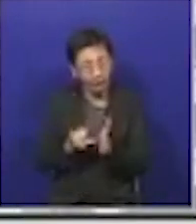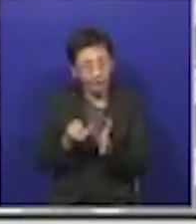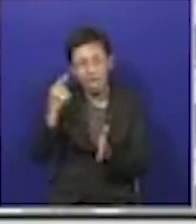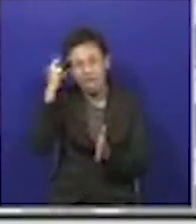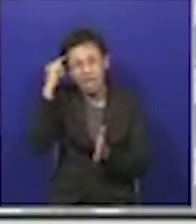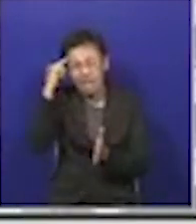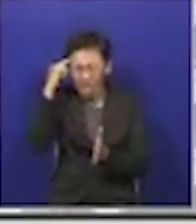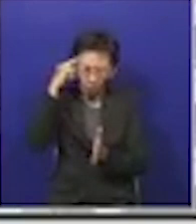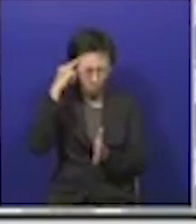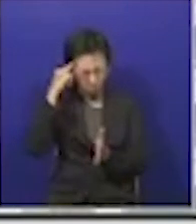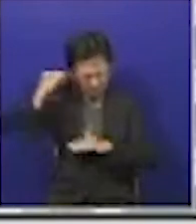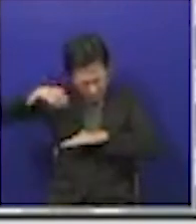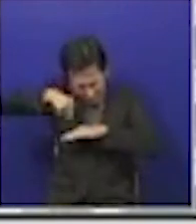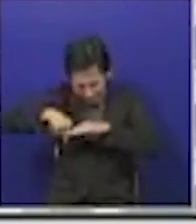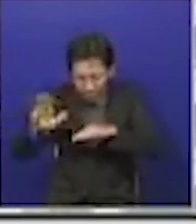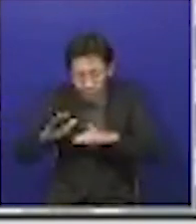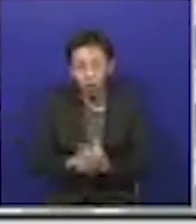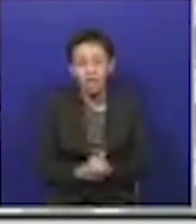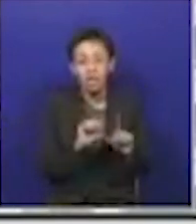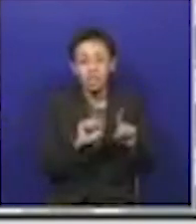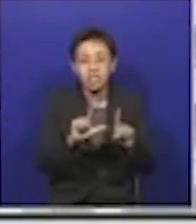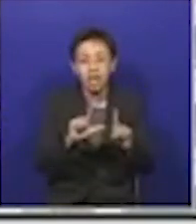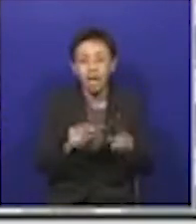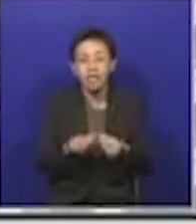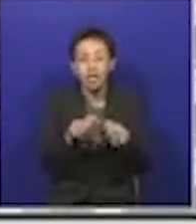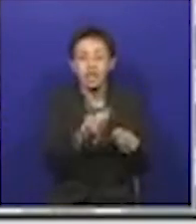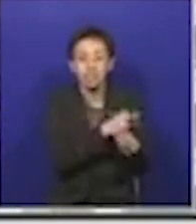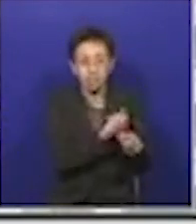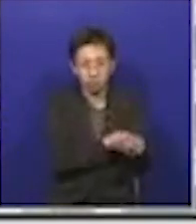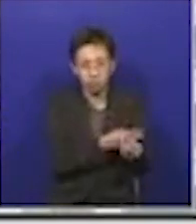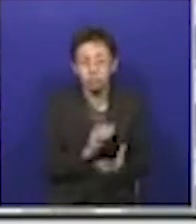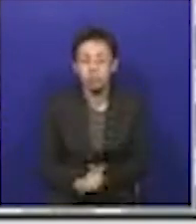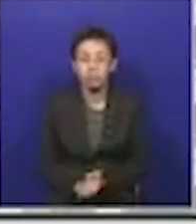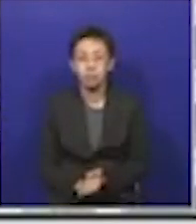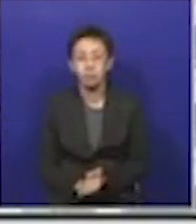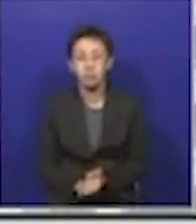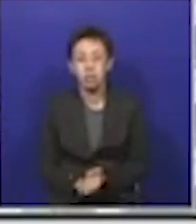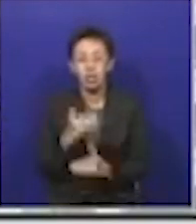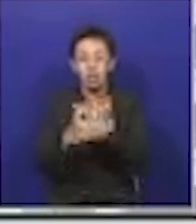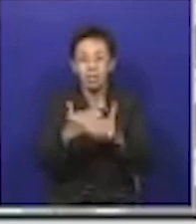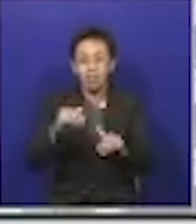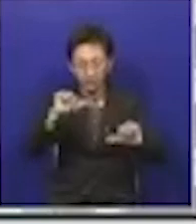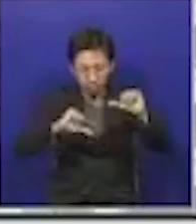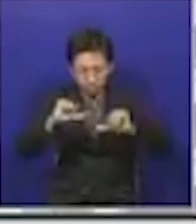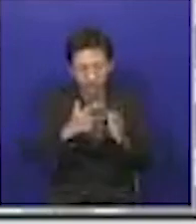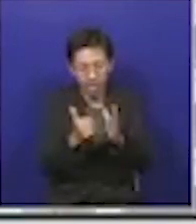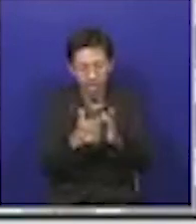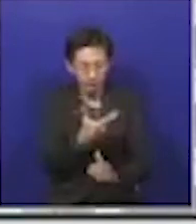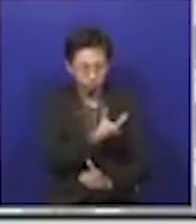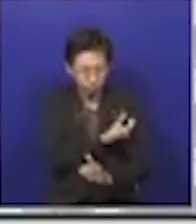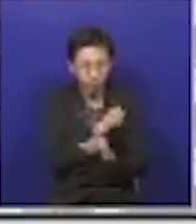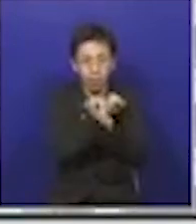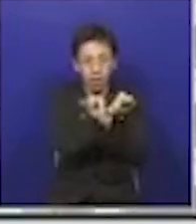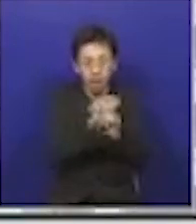ใช้สมองเยอะนะฮะแสนล้านเอาไปให้สาธารณสุขครับพัฒนาวัคซีนออกมาฮะดูแล